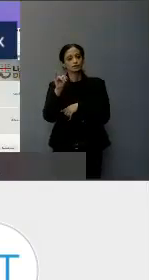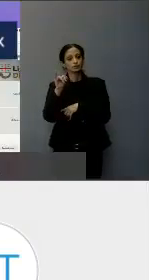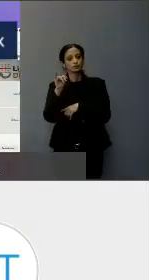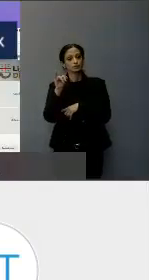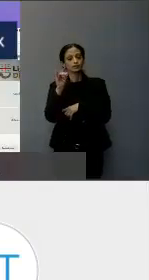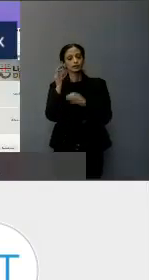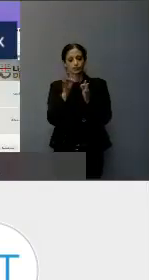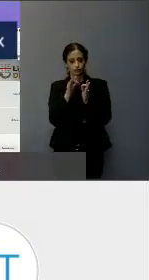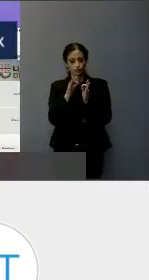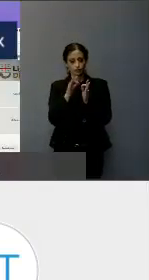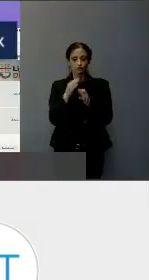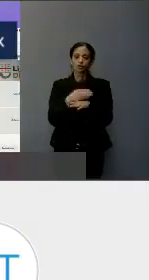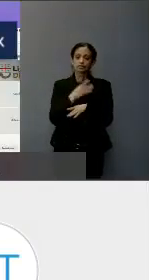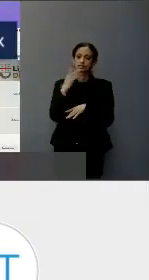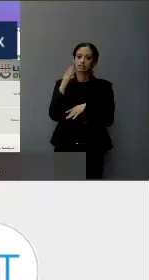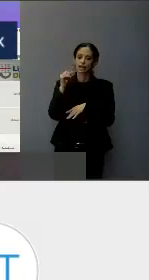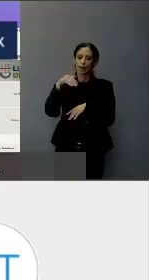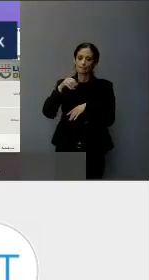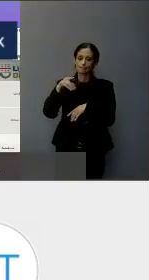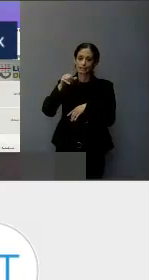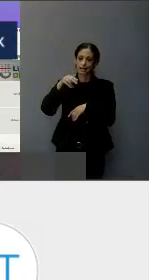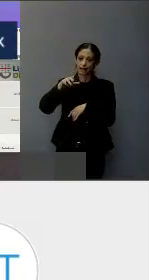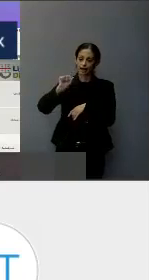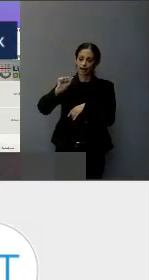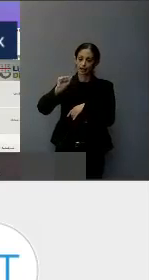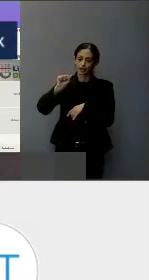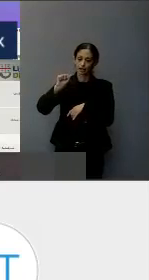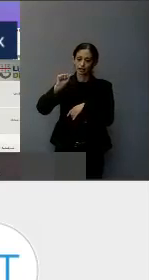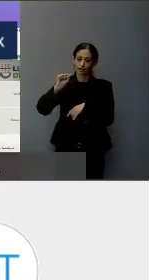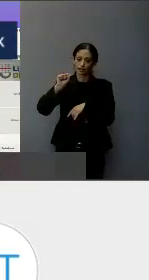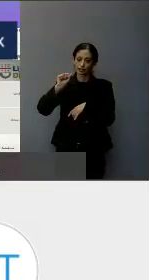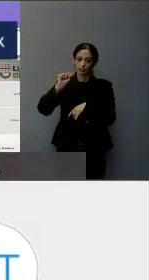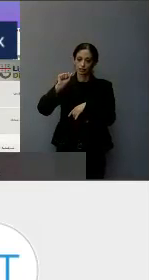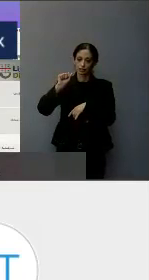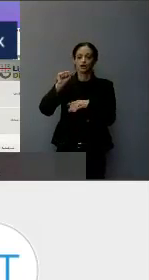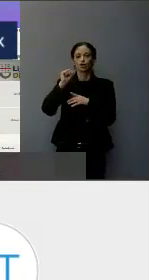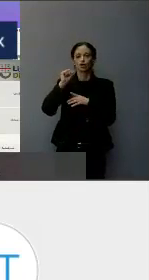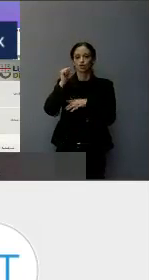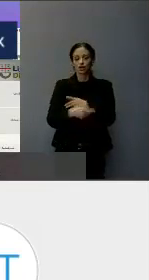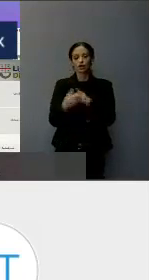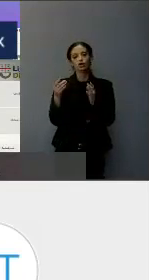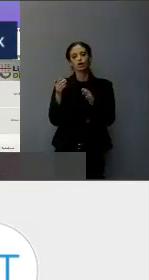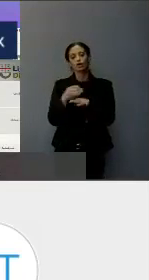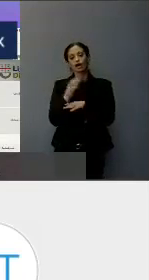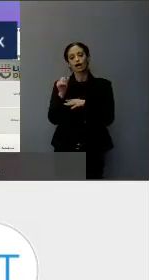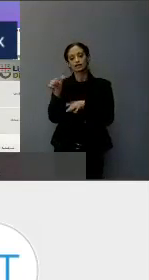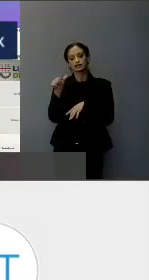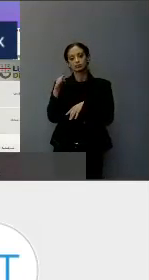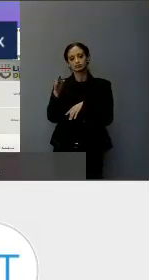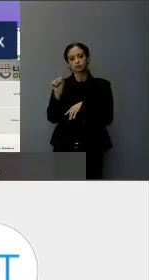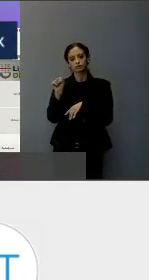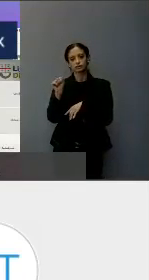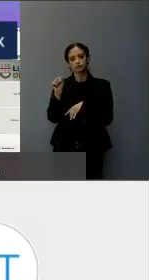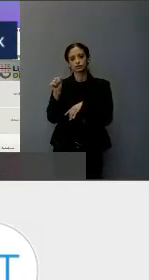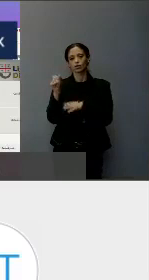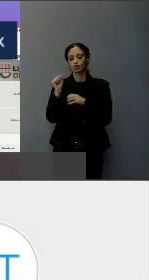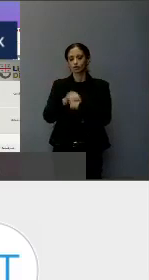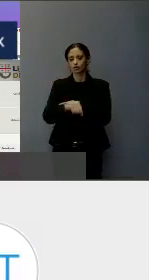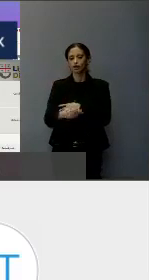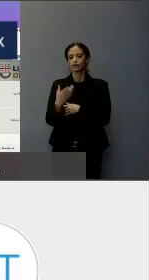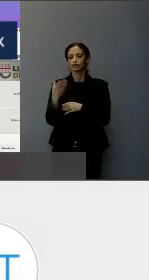quale consigliere campanella dario consigliere cassiba contrario